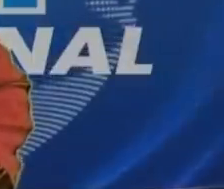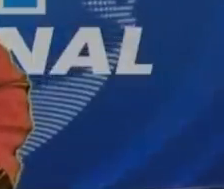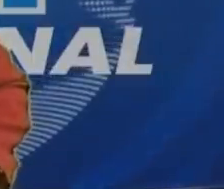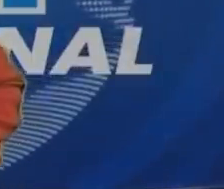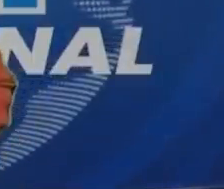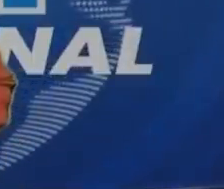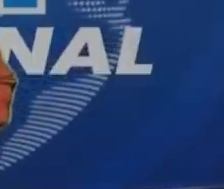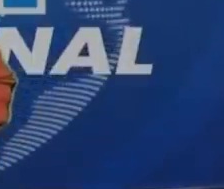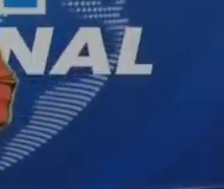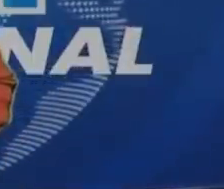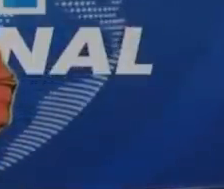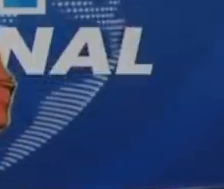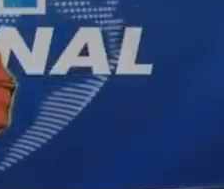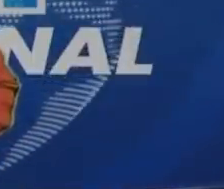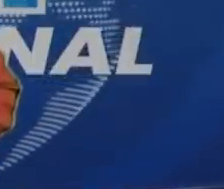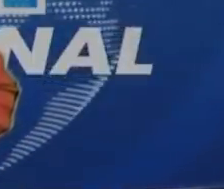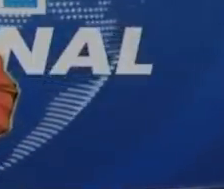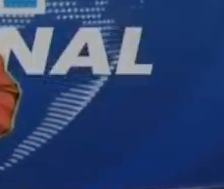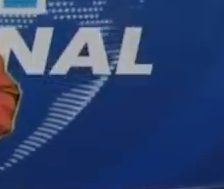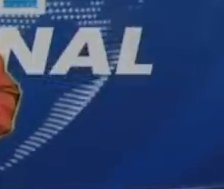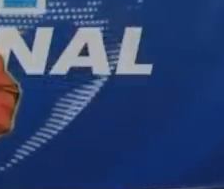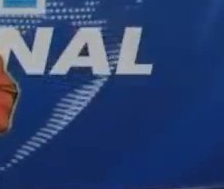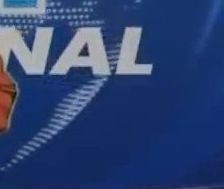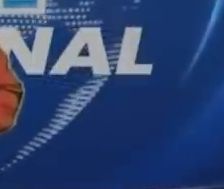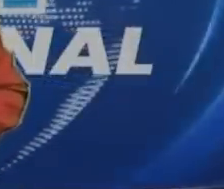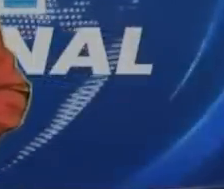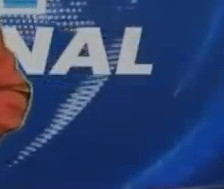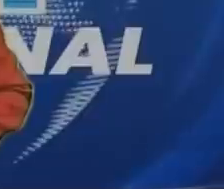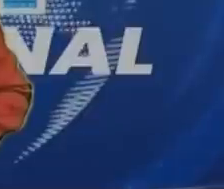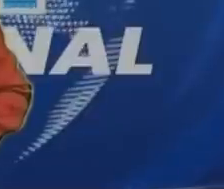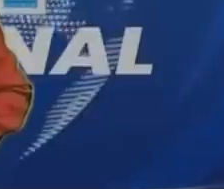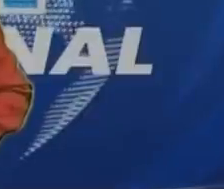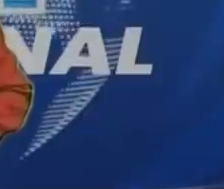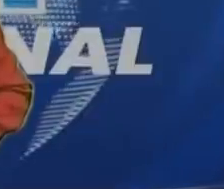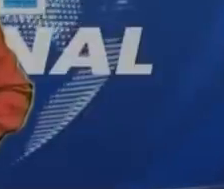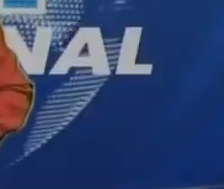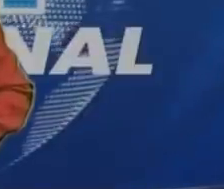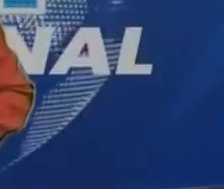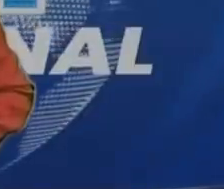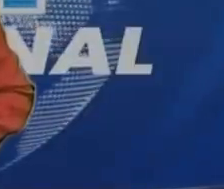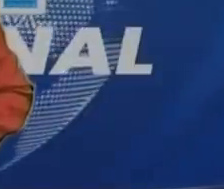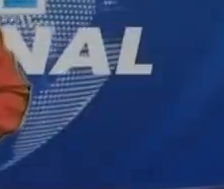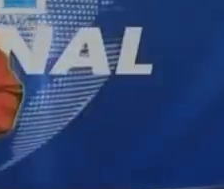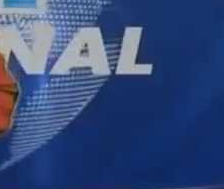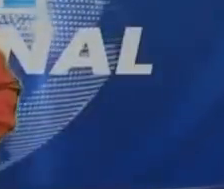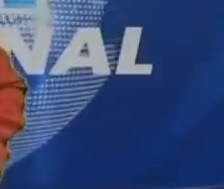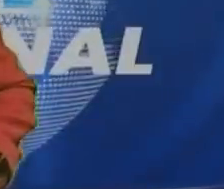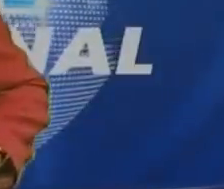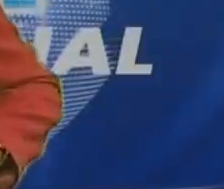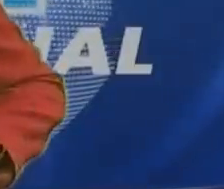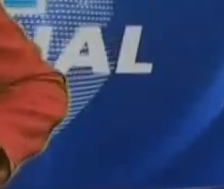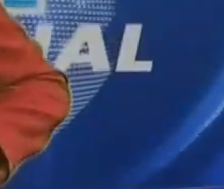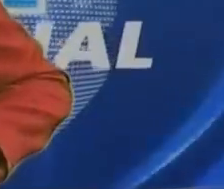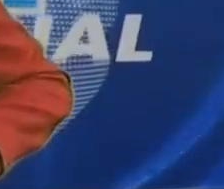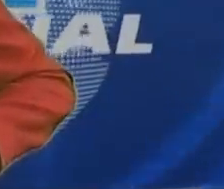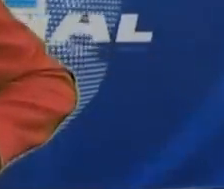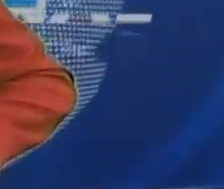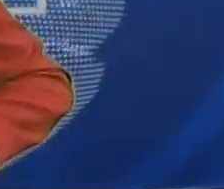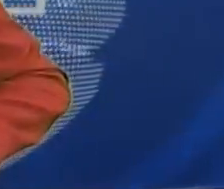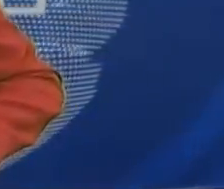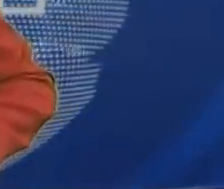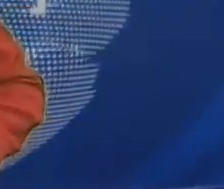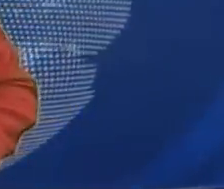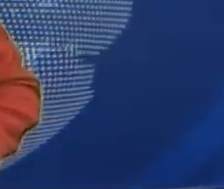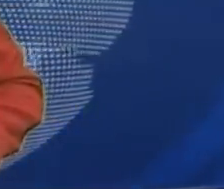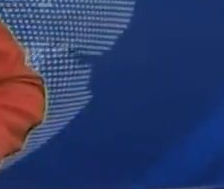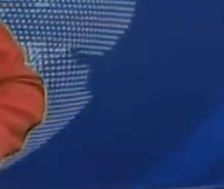Pour cette troisième édition qui s'est déroulée ce mardi à l'ISIPA, les lauréats devraient obtenir 70% pour devenir boursiers. Naïcha